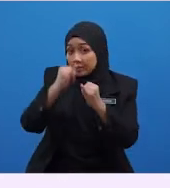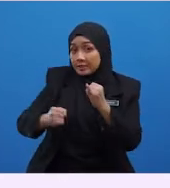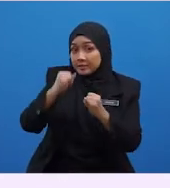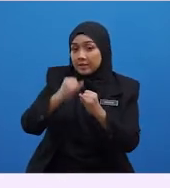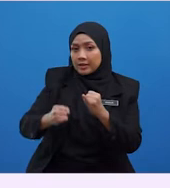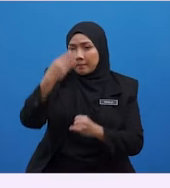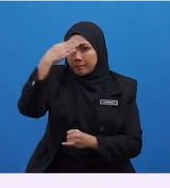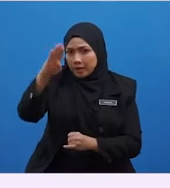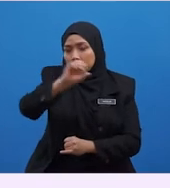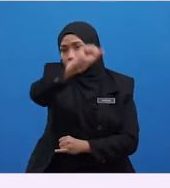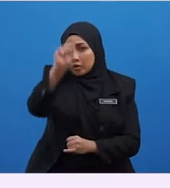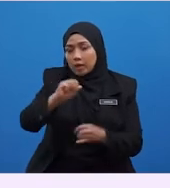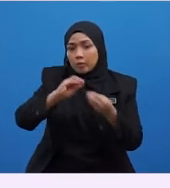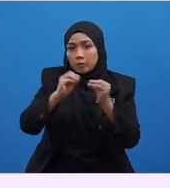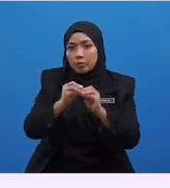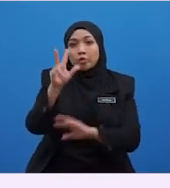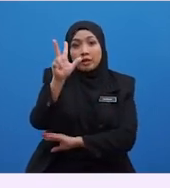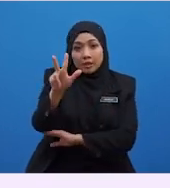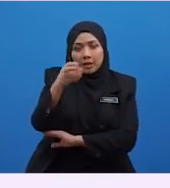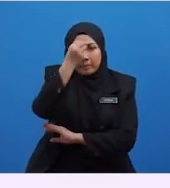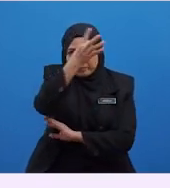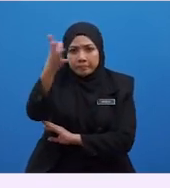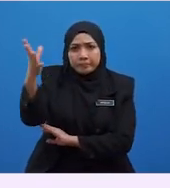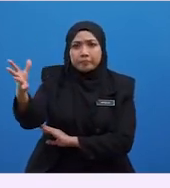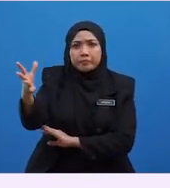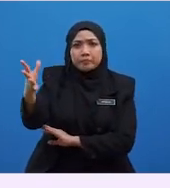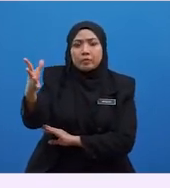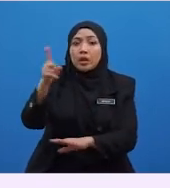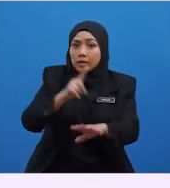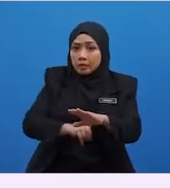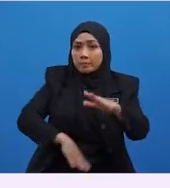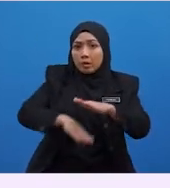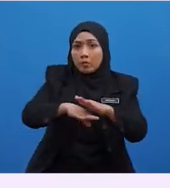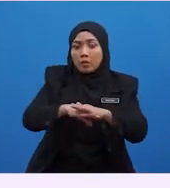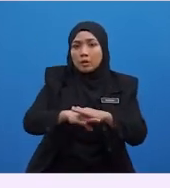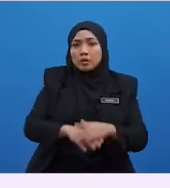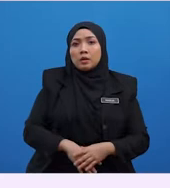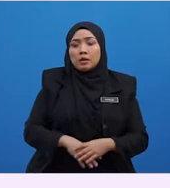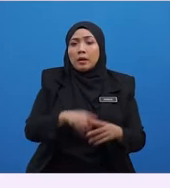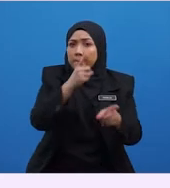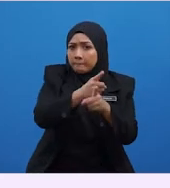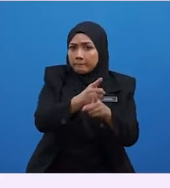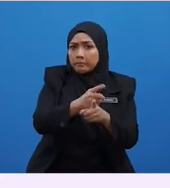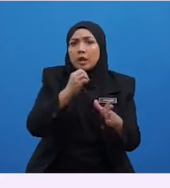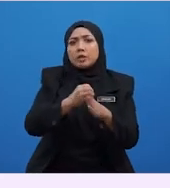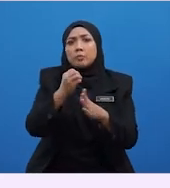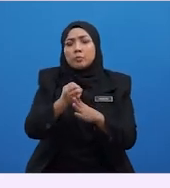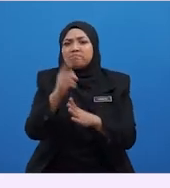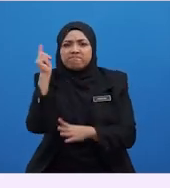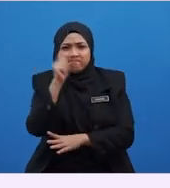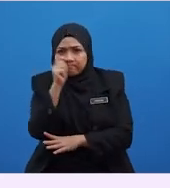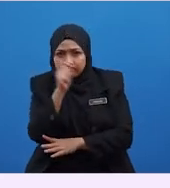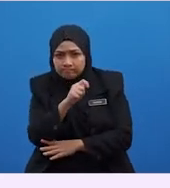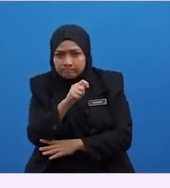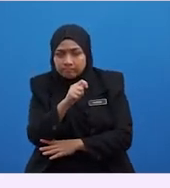Akhir sekali, bagi soalan ketiga, nyatakan pernyataan di bawah sama ada benar atau palsu.